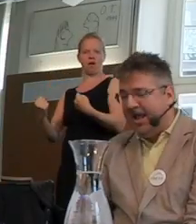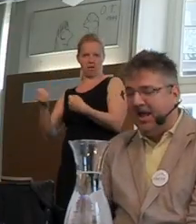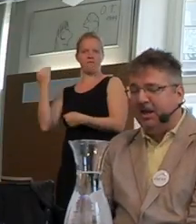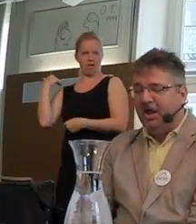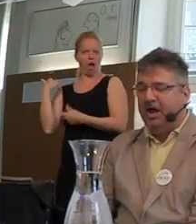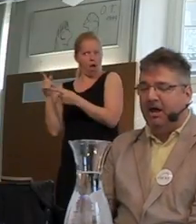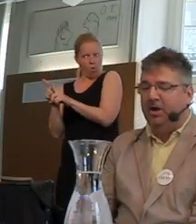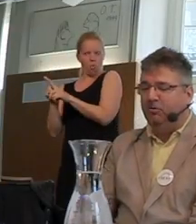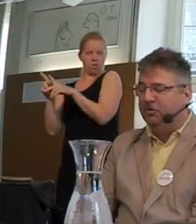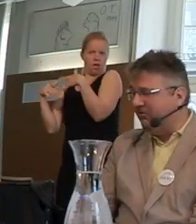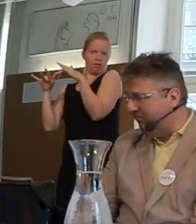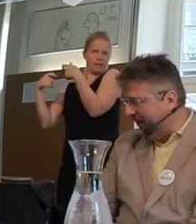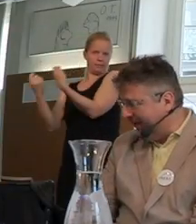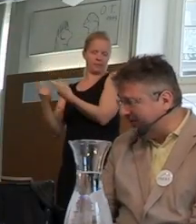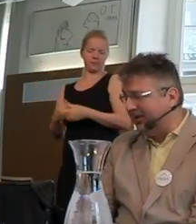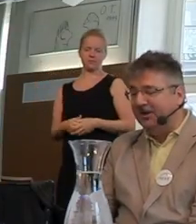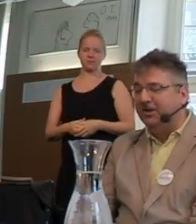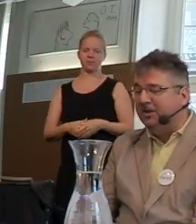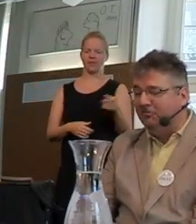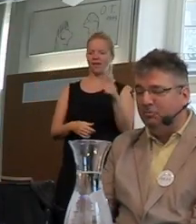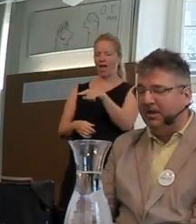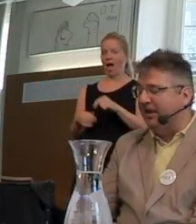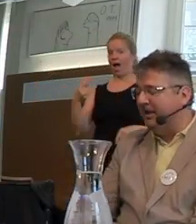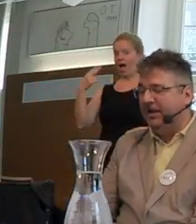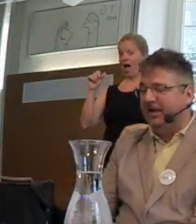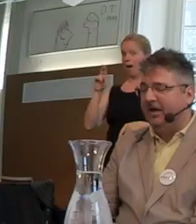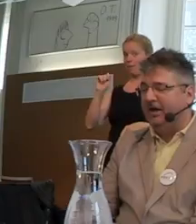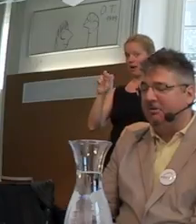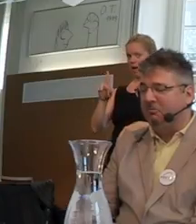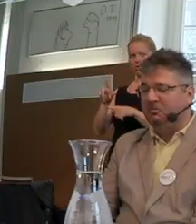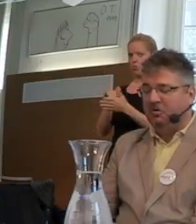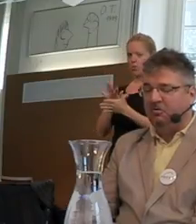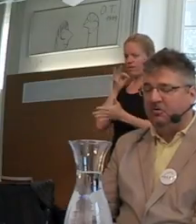den Herrn Habacher noch nicht gefragt, nach Ihren Zugängen